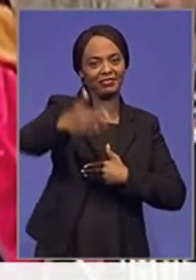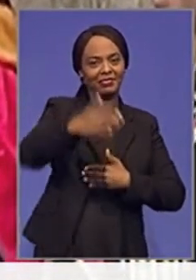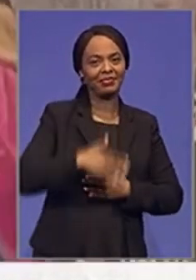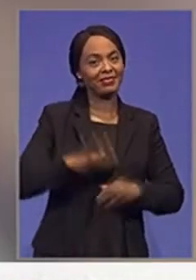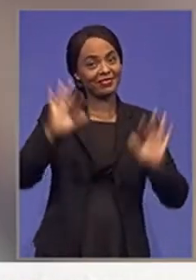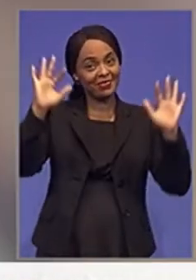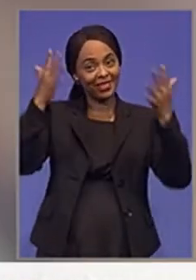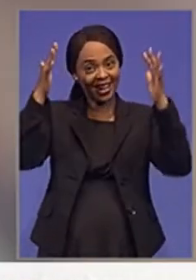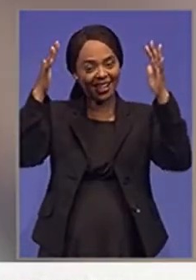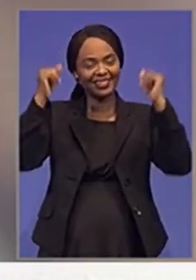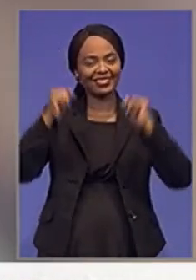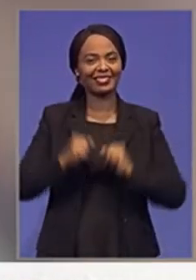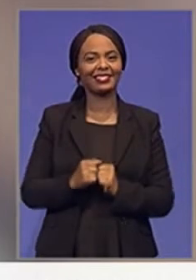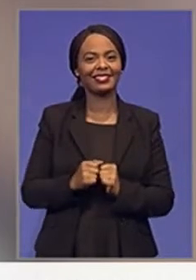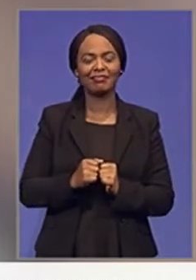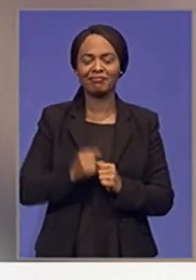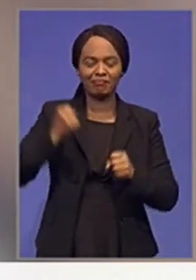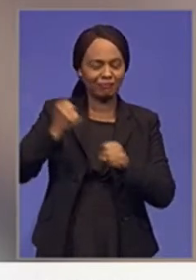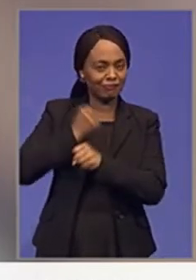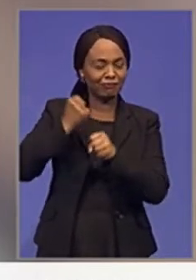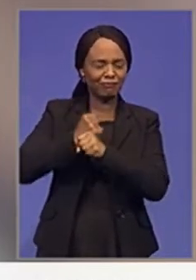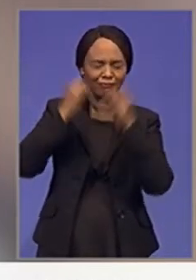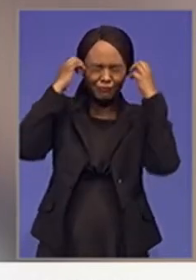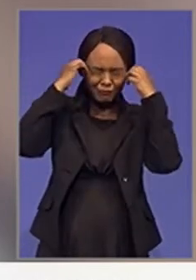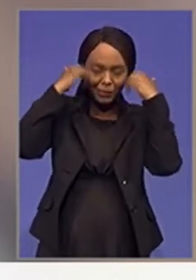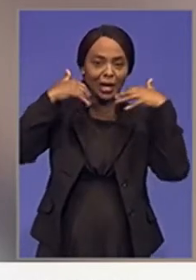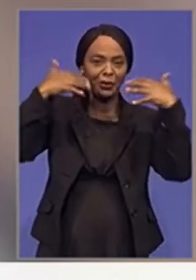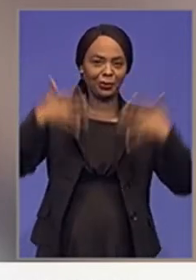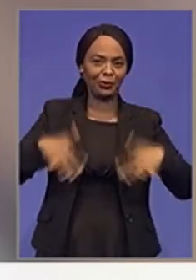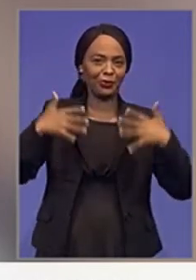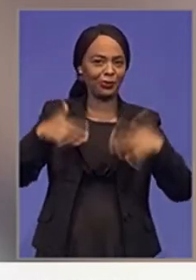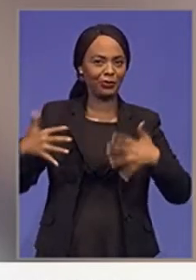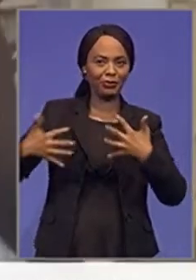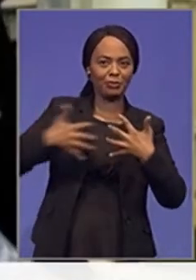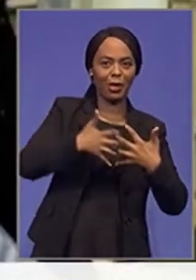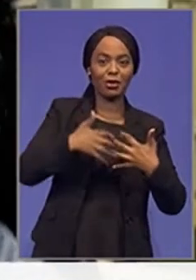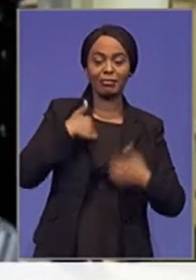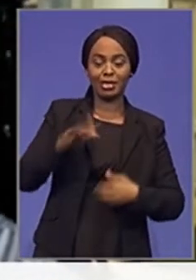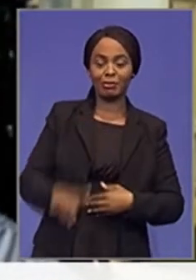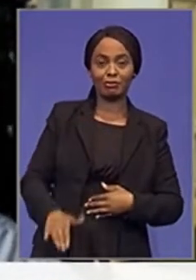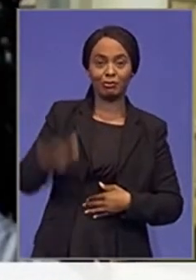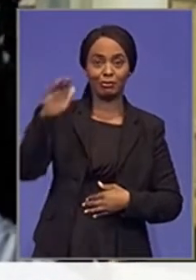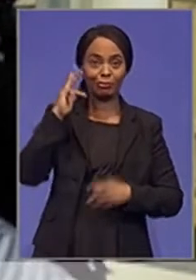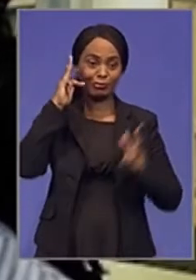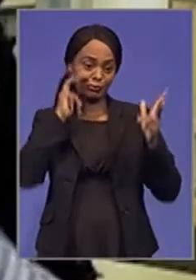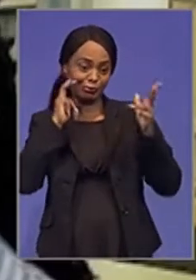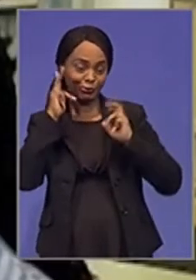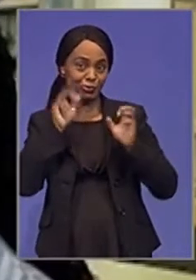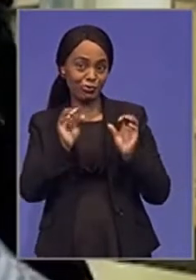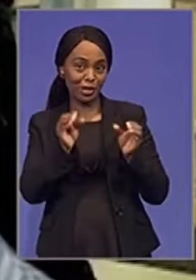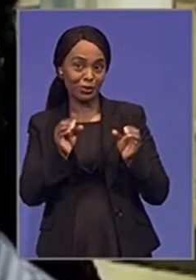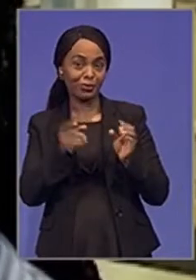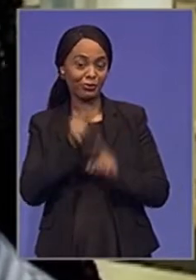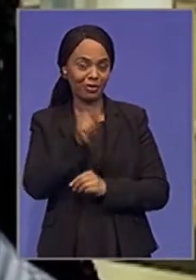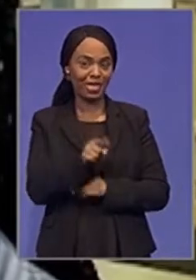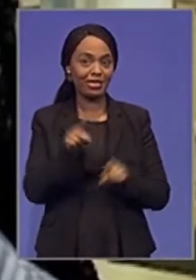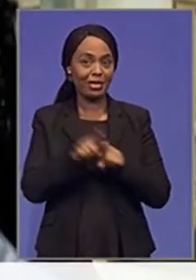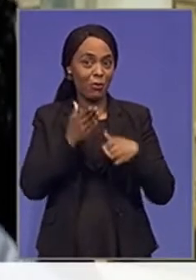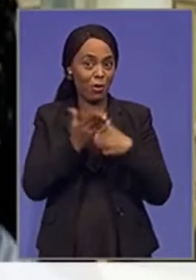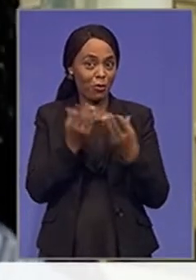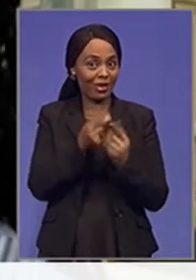go wena ka nnete mešomo ya motho e a bolela re godile re go theeletša ra ba ra khotša le sebaka sa gore re šome le